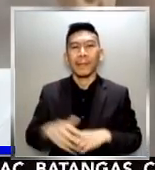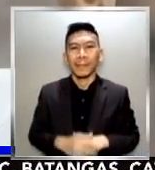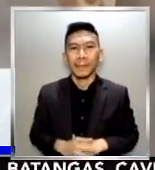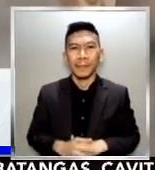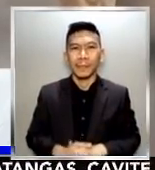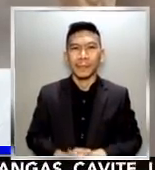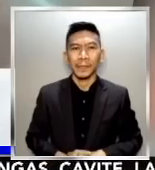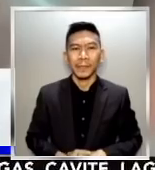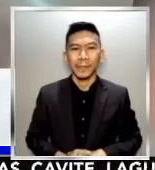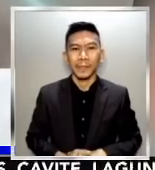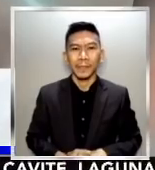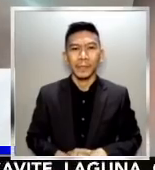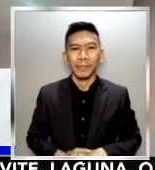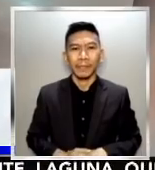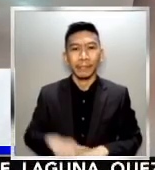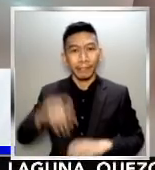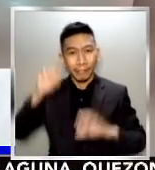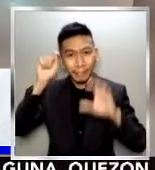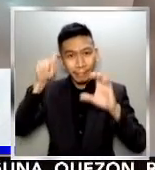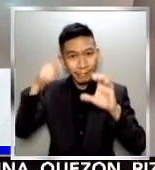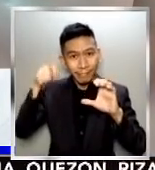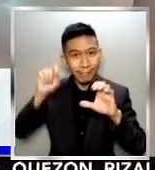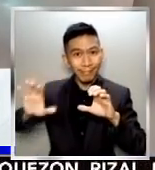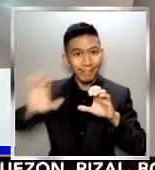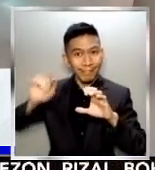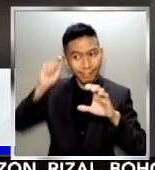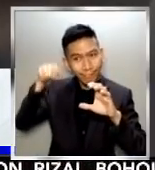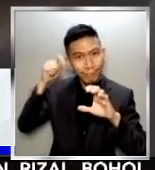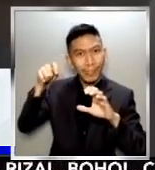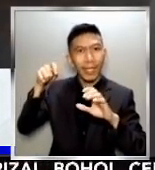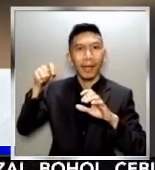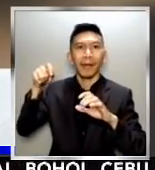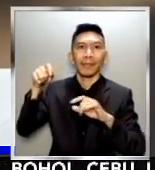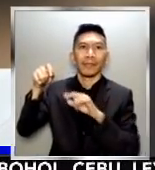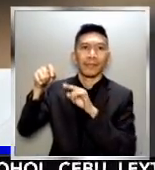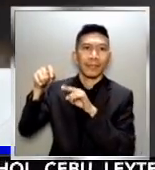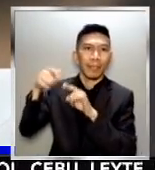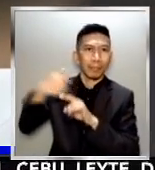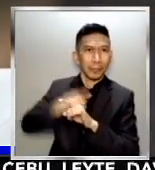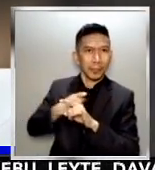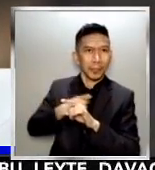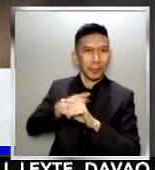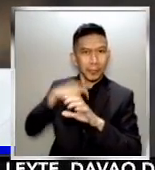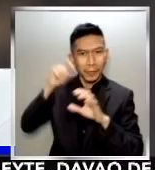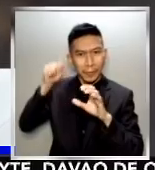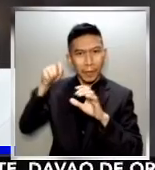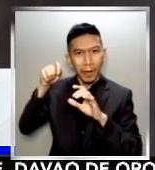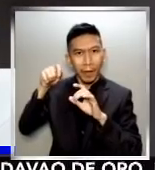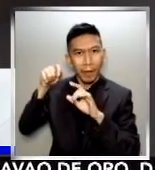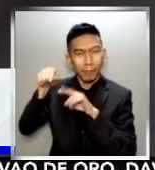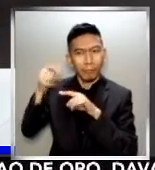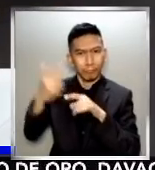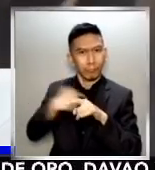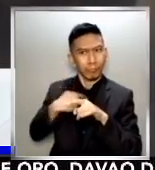Ang video ito, kuha ko mismo ng minsang mabihag ng kanyang pagtatanghal.